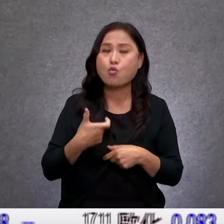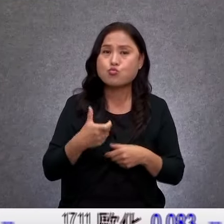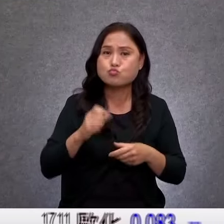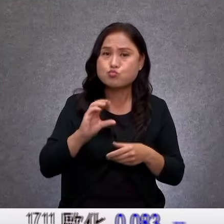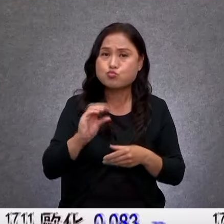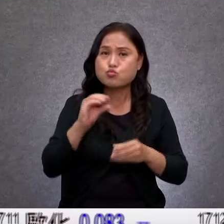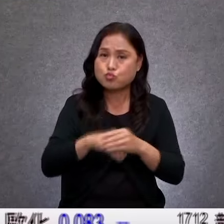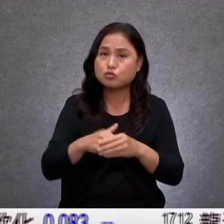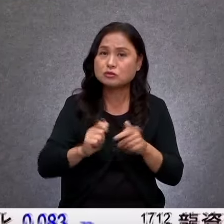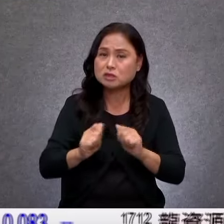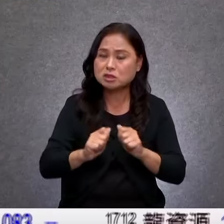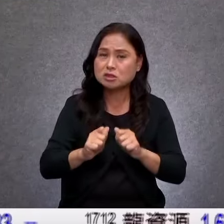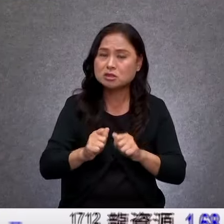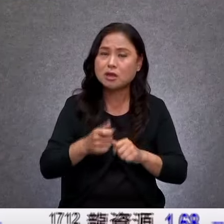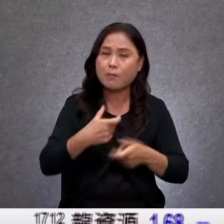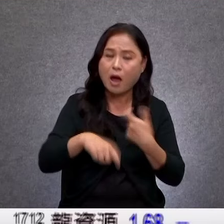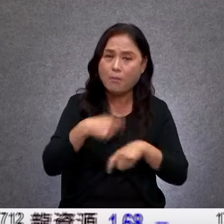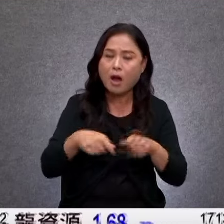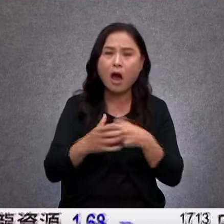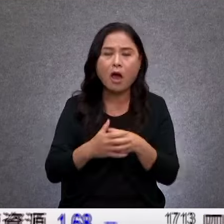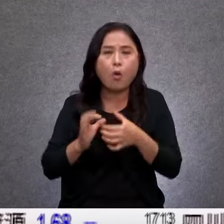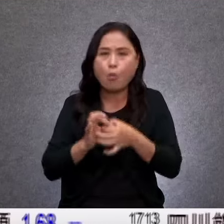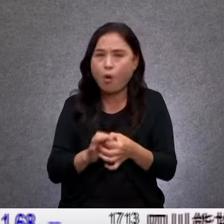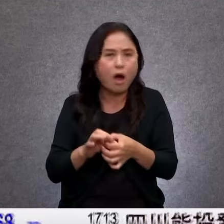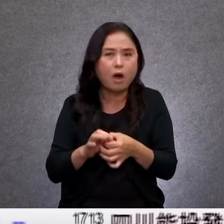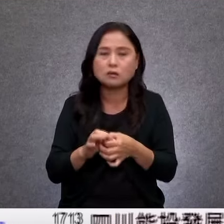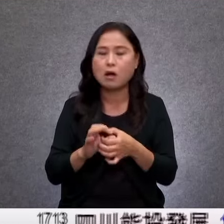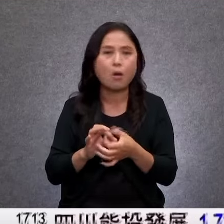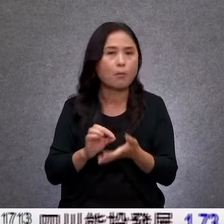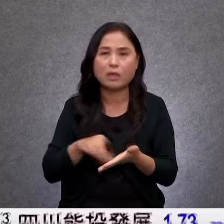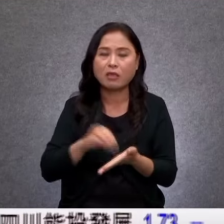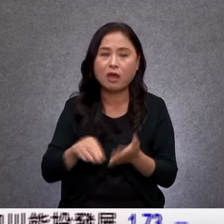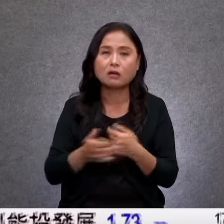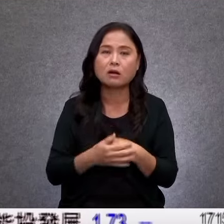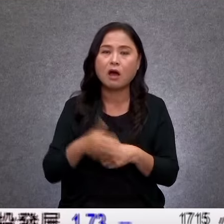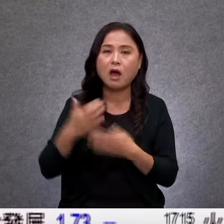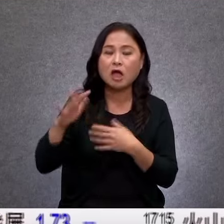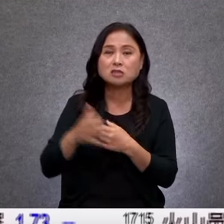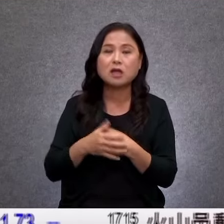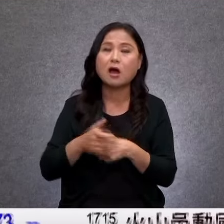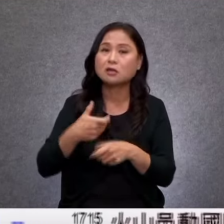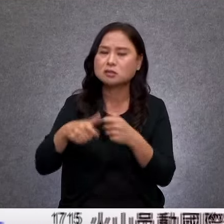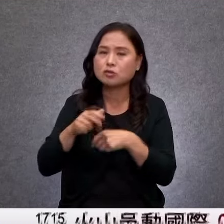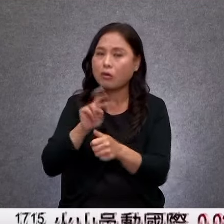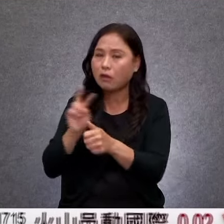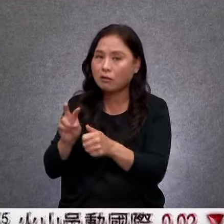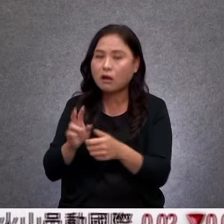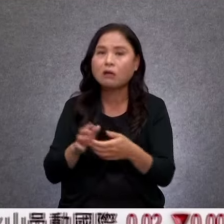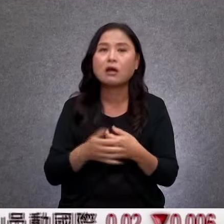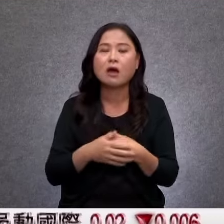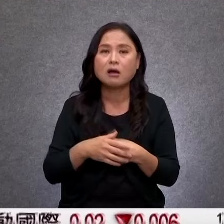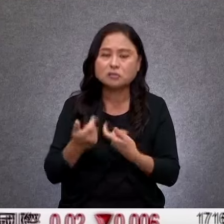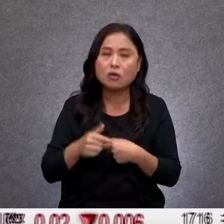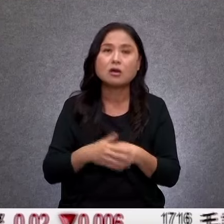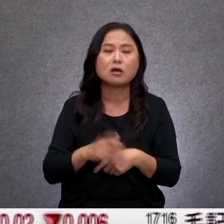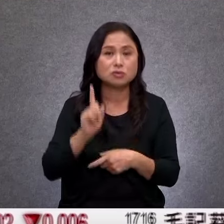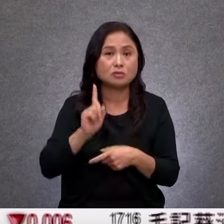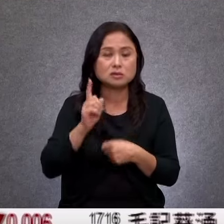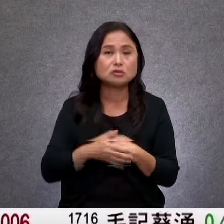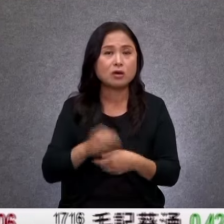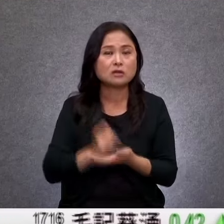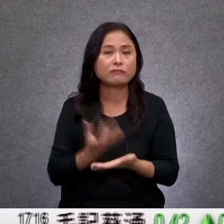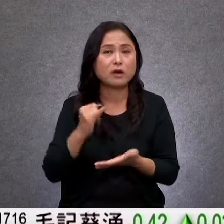同呢個股市交投量嘅關係咧，唔係一個必然關係嚟嘅。我哋都參考咗其他啲市場，以至